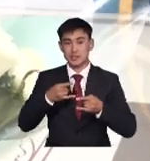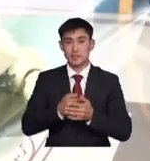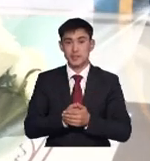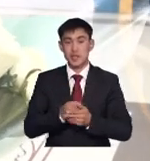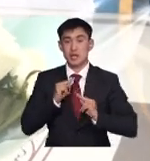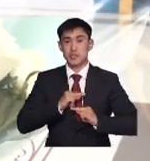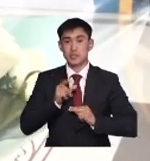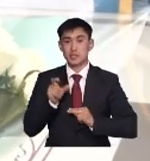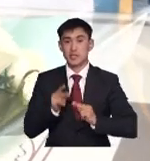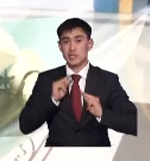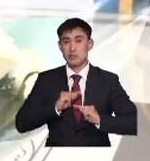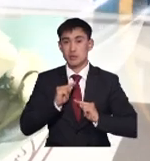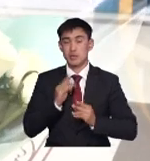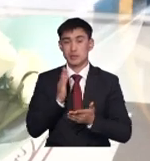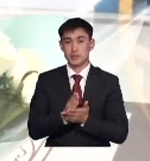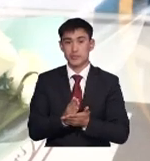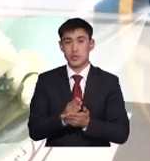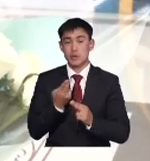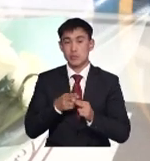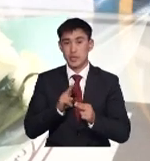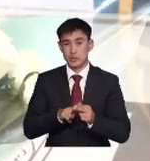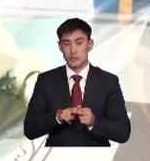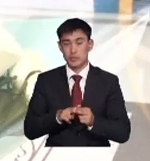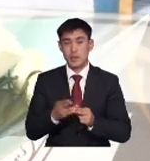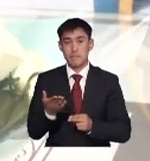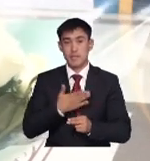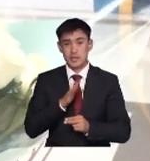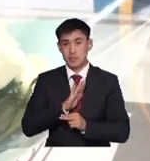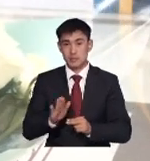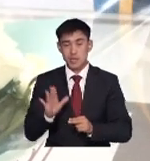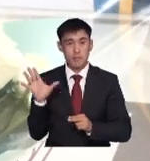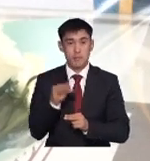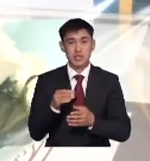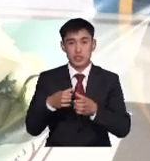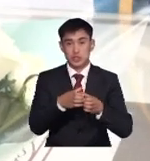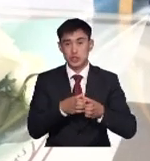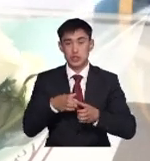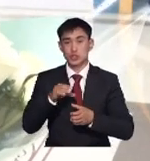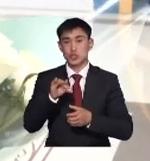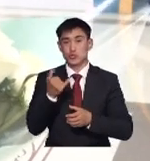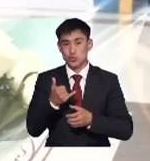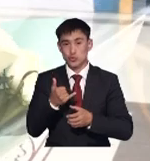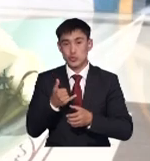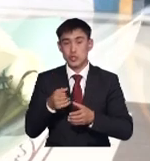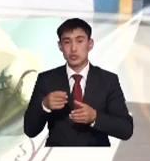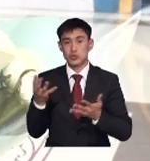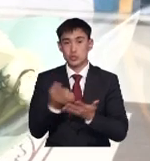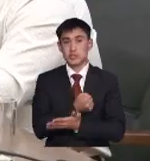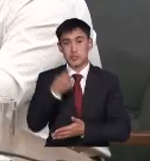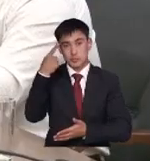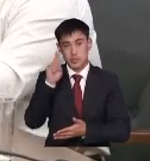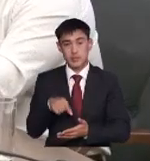телеарнасының қызметкерлерінің еңбегі жатыр. Сол себепті бұл менің ғана емес, барша Жетісу арнасының жүлдесі деп